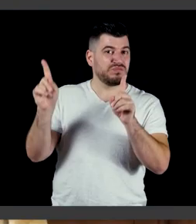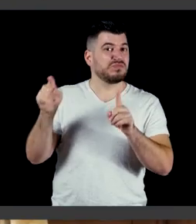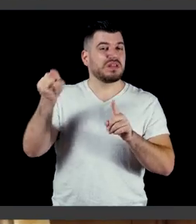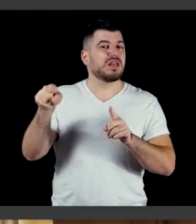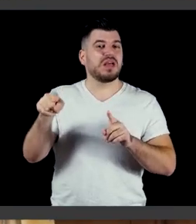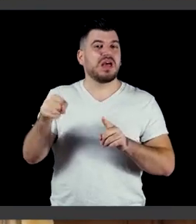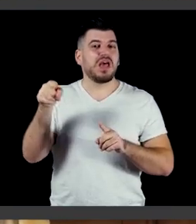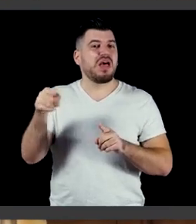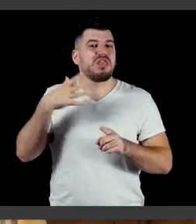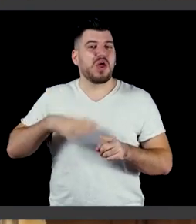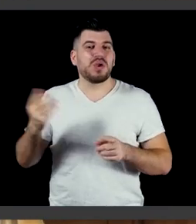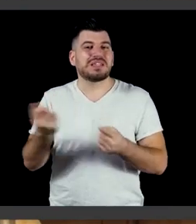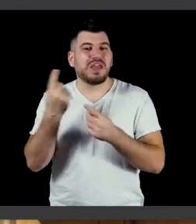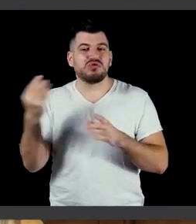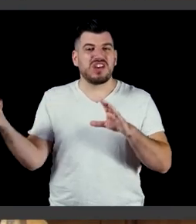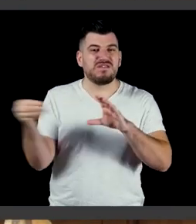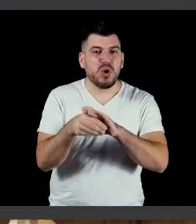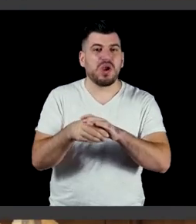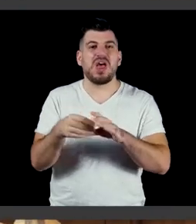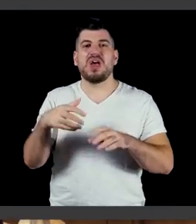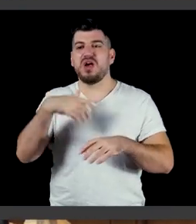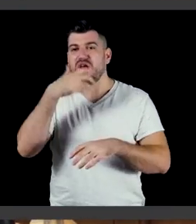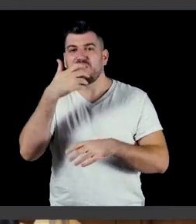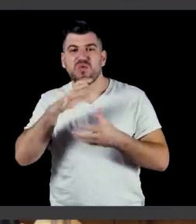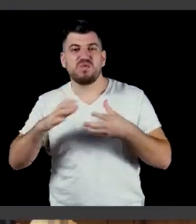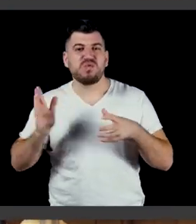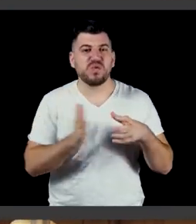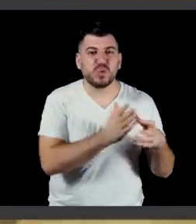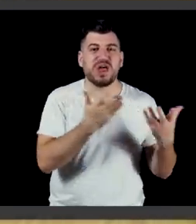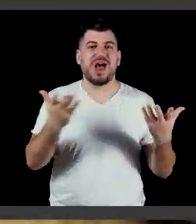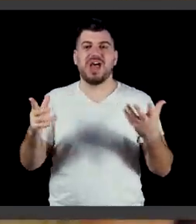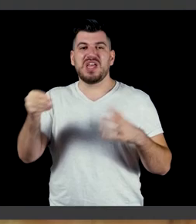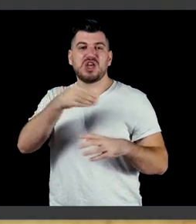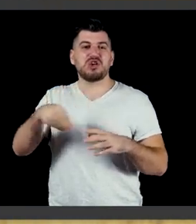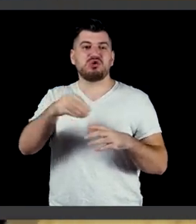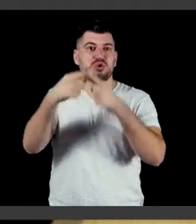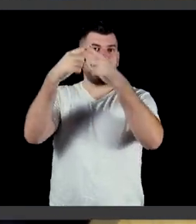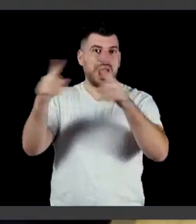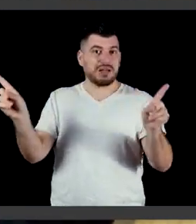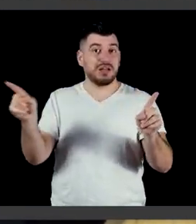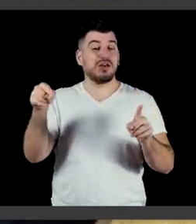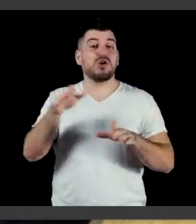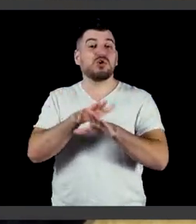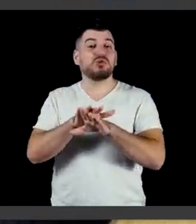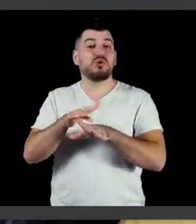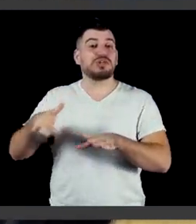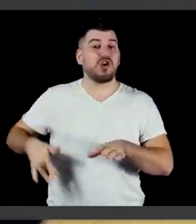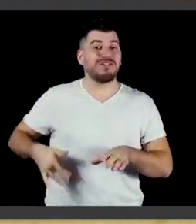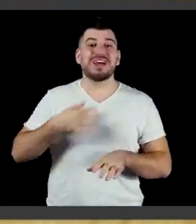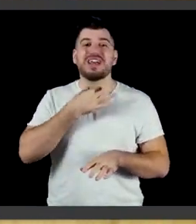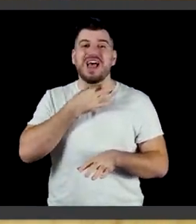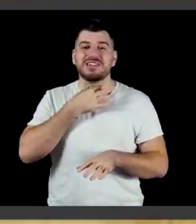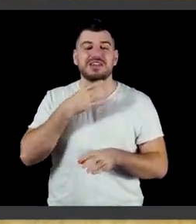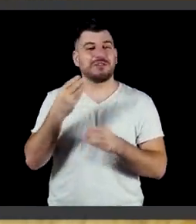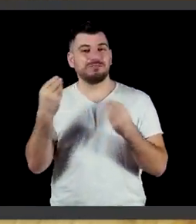που θέλουν να κάνουν είναι να το γεμίσουν με φρούτα, να κάνουν με σως παράξενες. Το ψαρονέφρι θέλει να το συμπεριφερθούμε πάρα πολύ ωραία, δεν θέλει πολλά υλικά